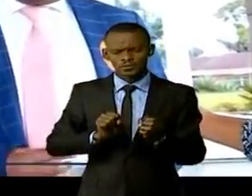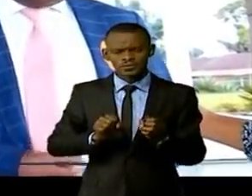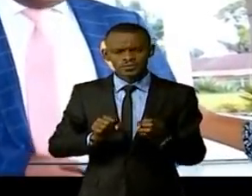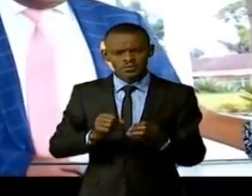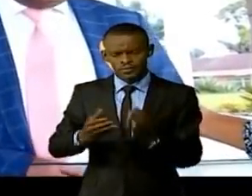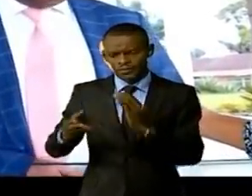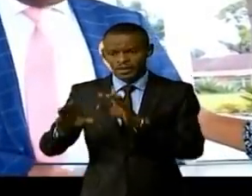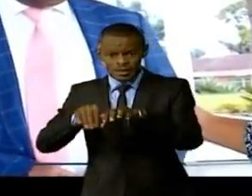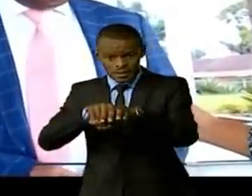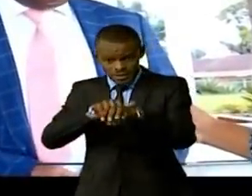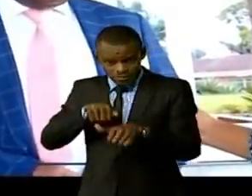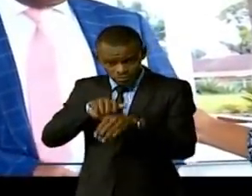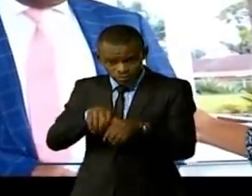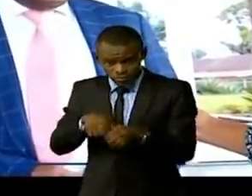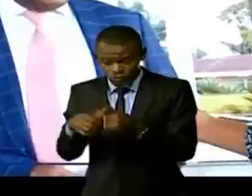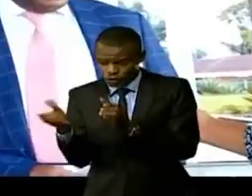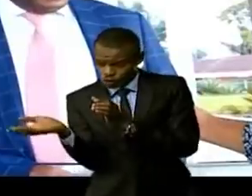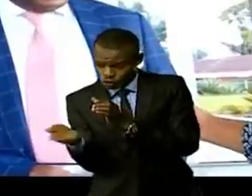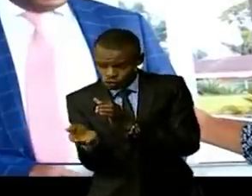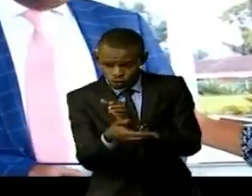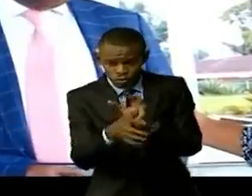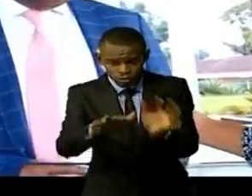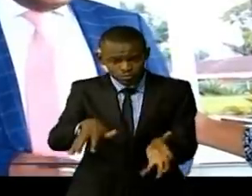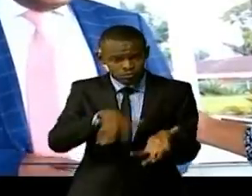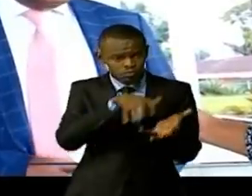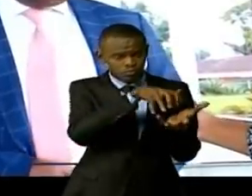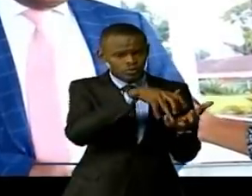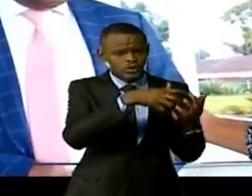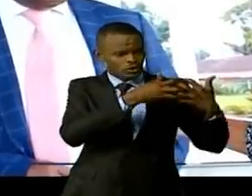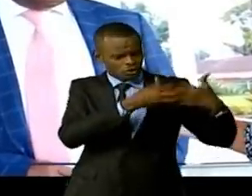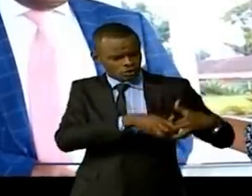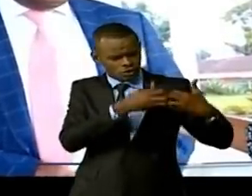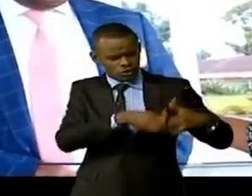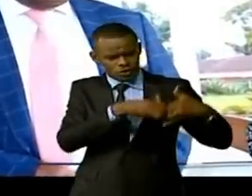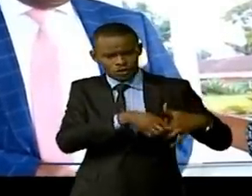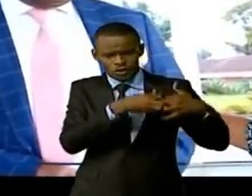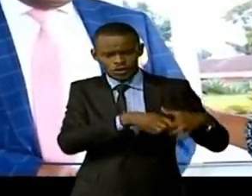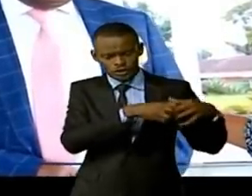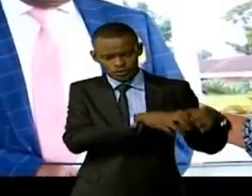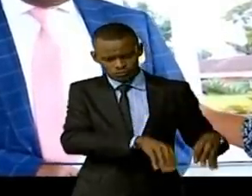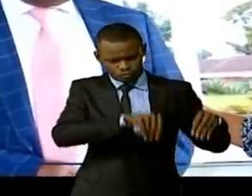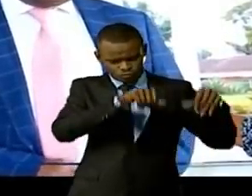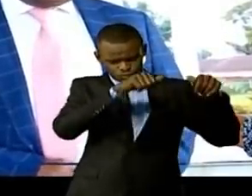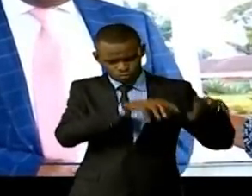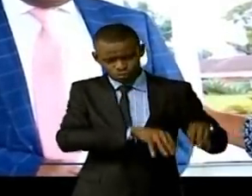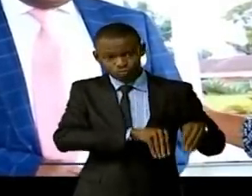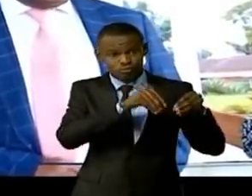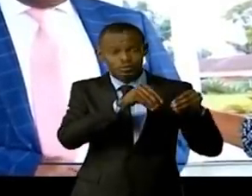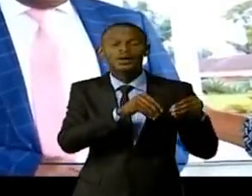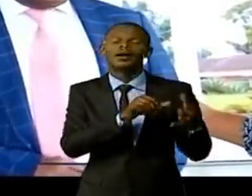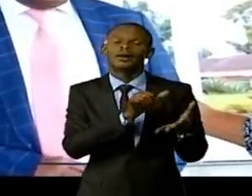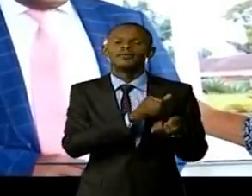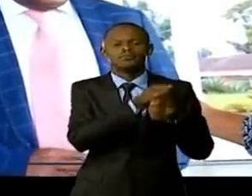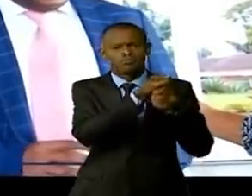une base certaine pour le développement. Et surtout, vous avez entendu parler, disons, du programme des